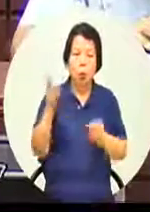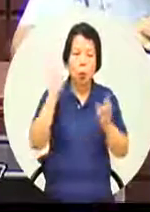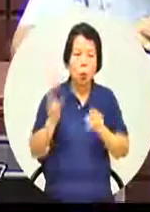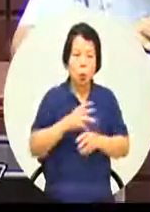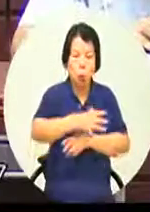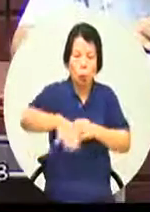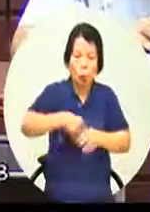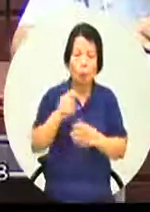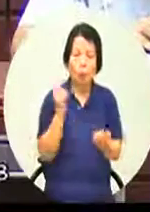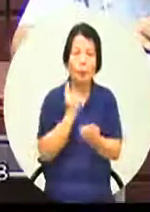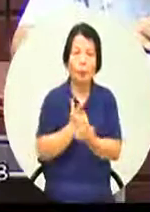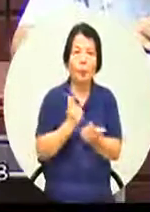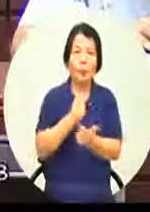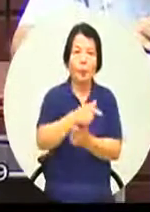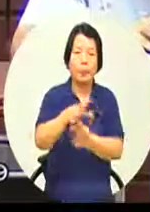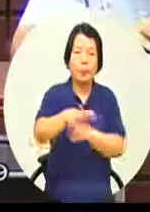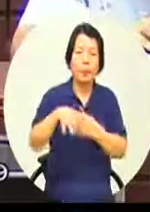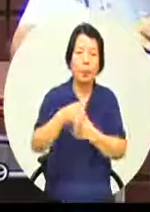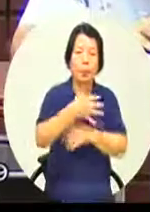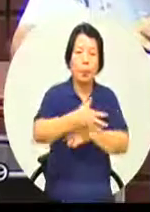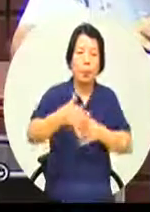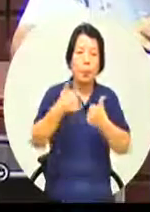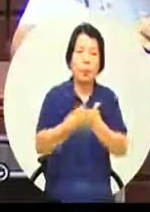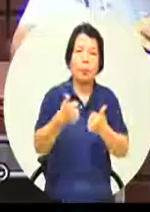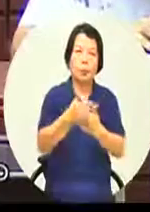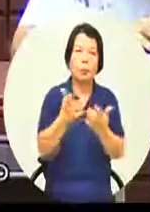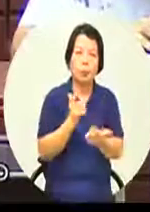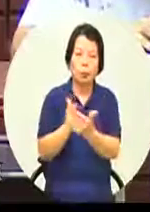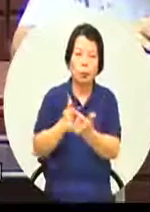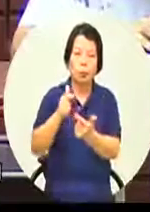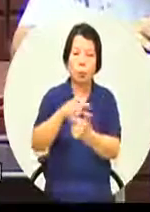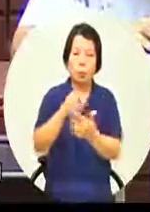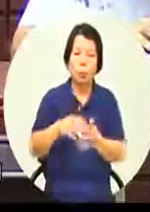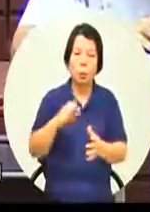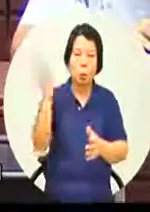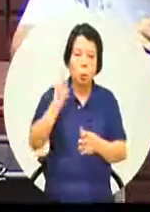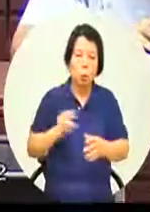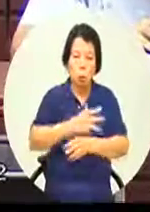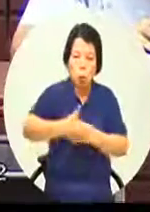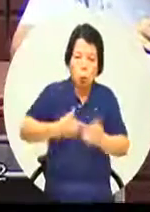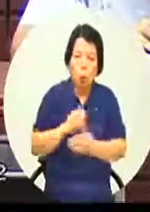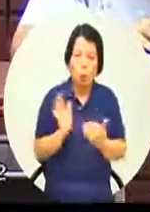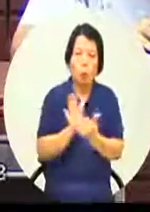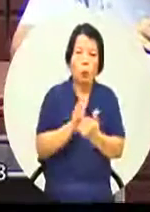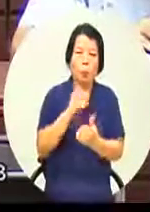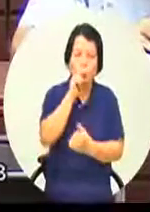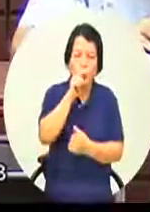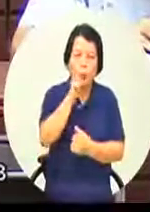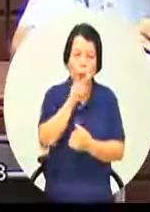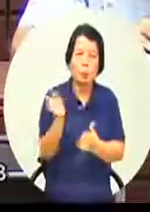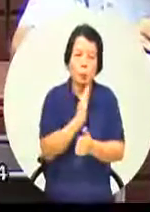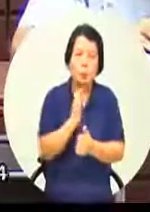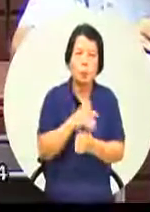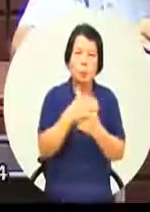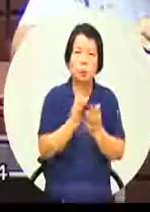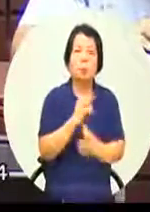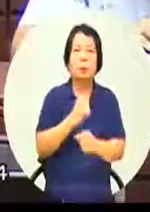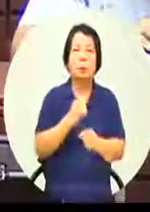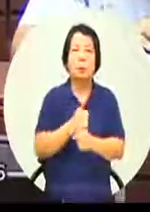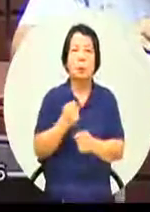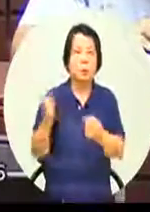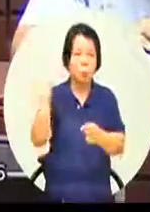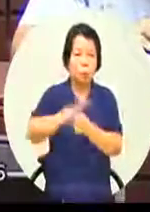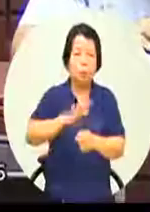委会的政策，对于我们愿意改善做循环水的一些防止污染的措施呢，我们也做了一些相对的一个补